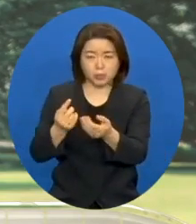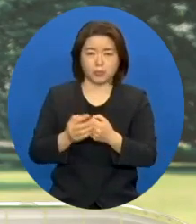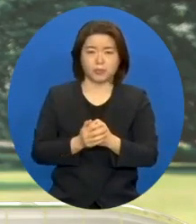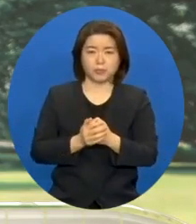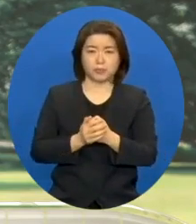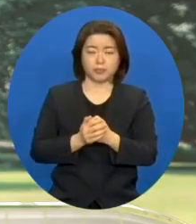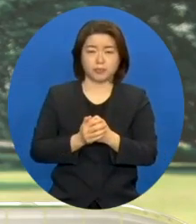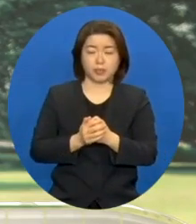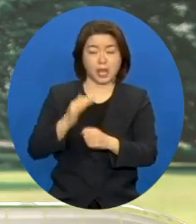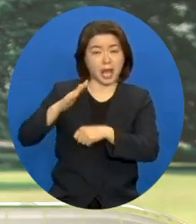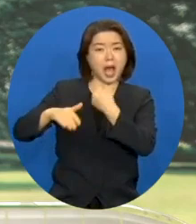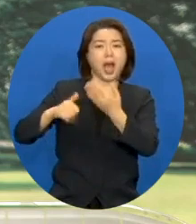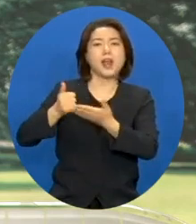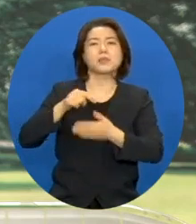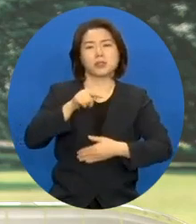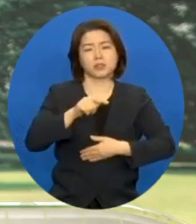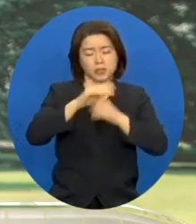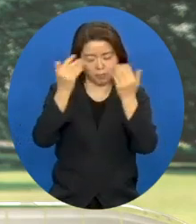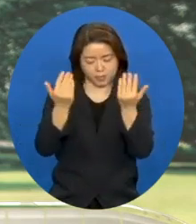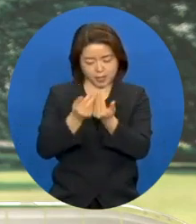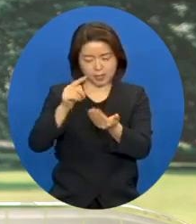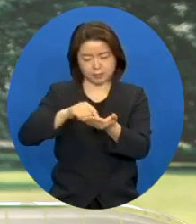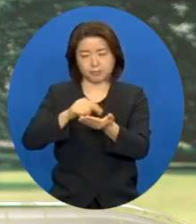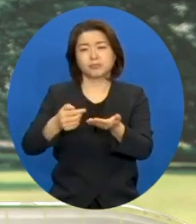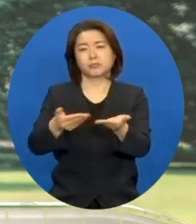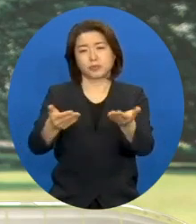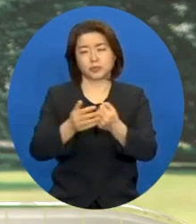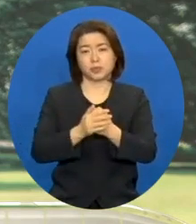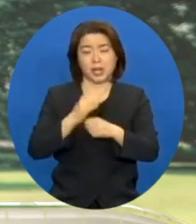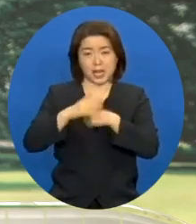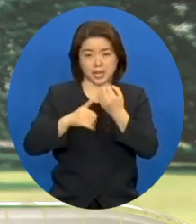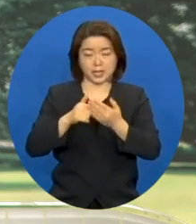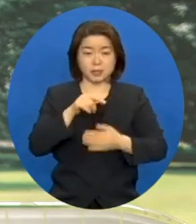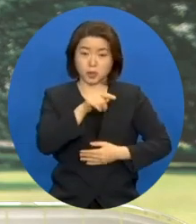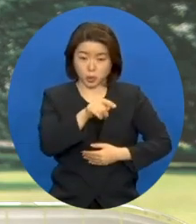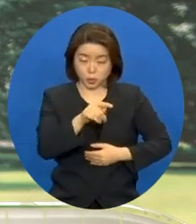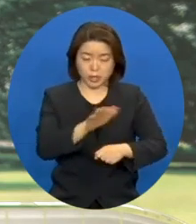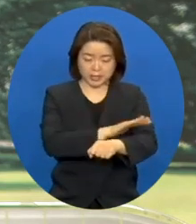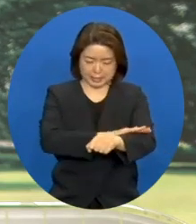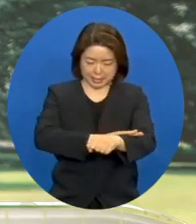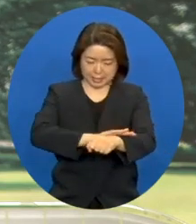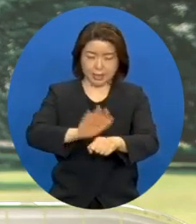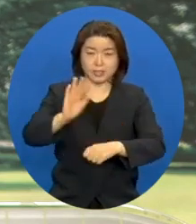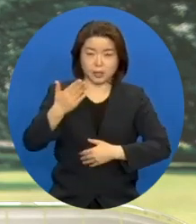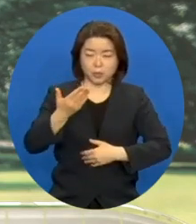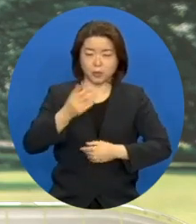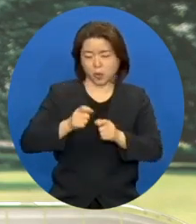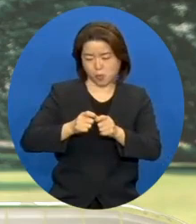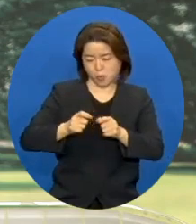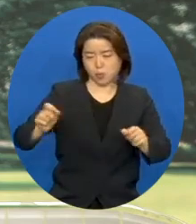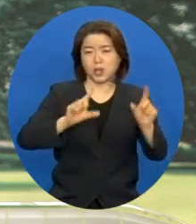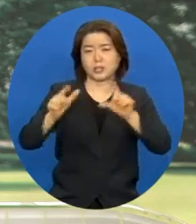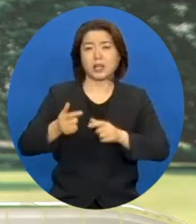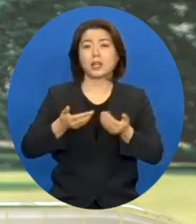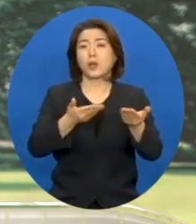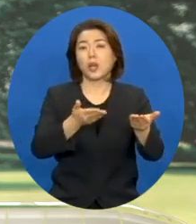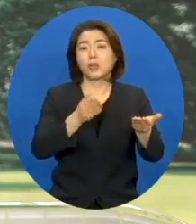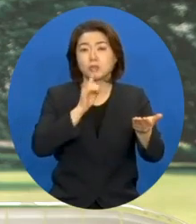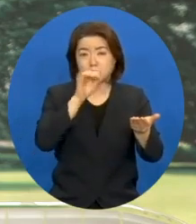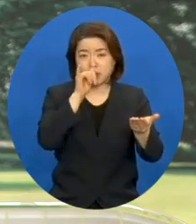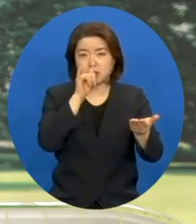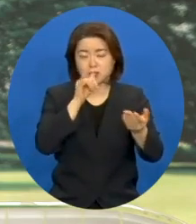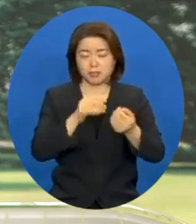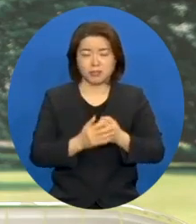하나님이 해주신다는 거예요. 하나님께서 잘되고 장수하게 해주실 것이라. 그러니